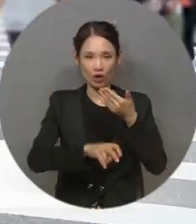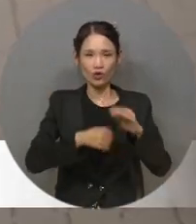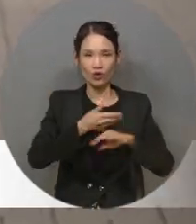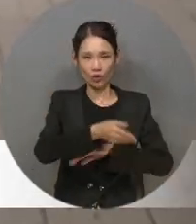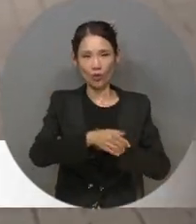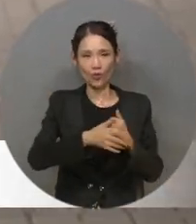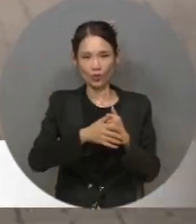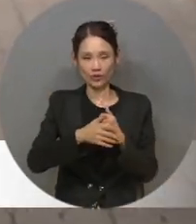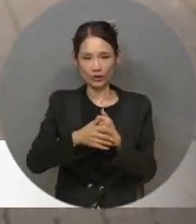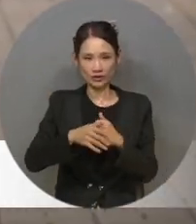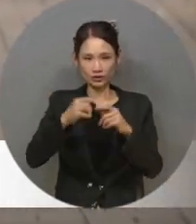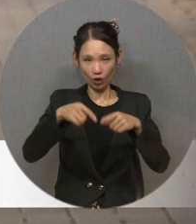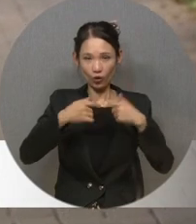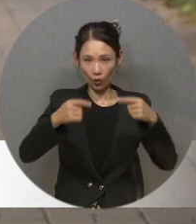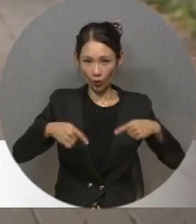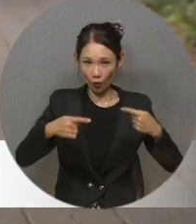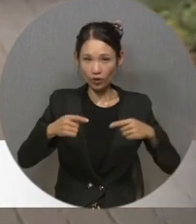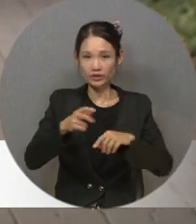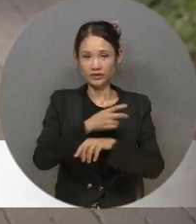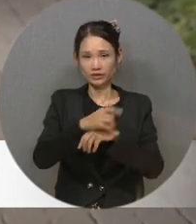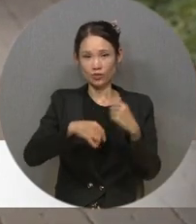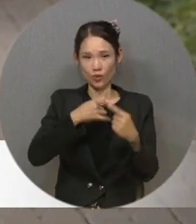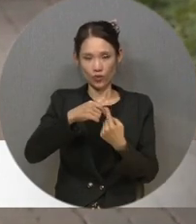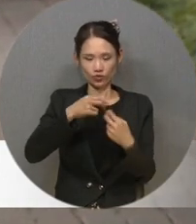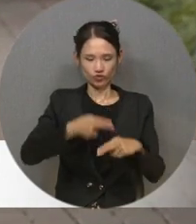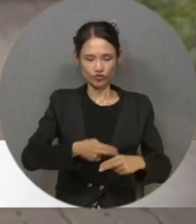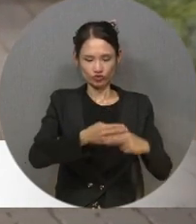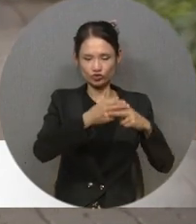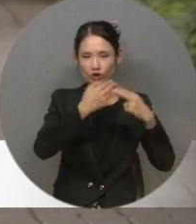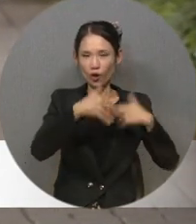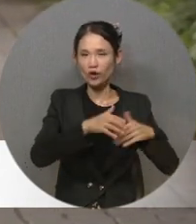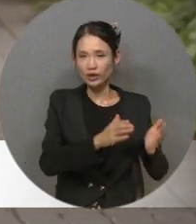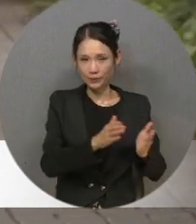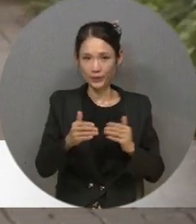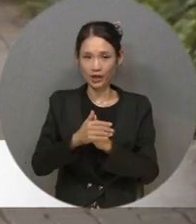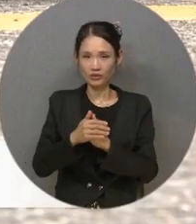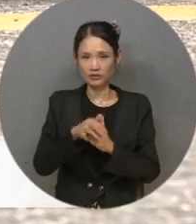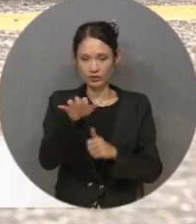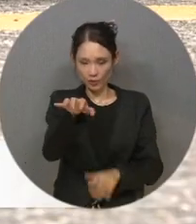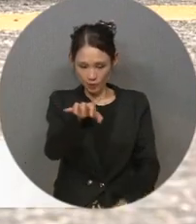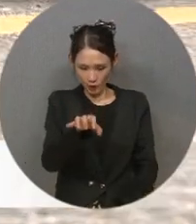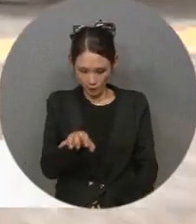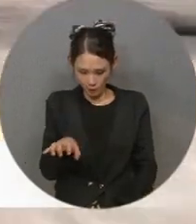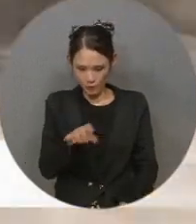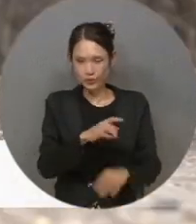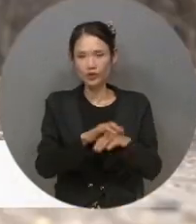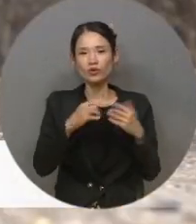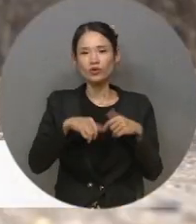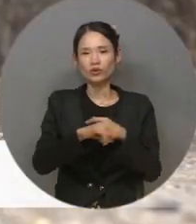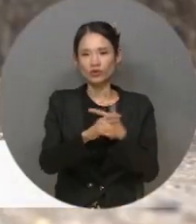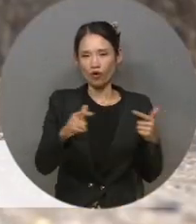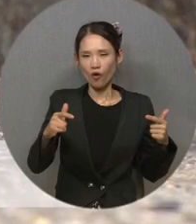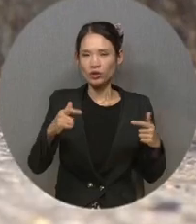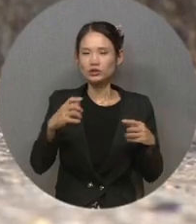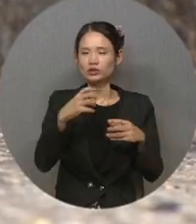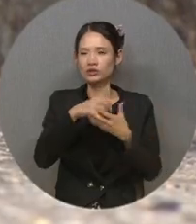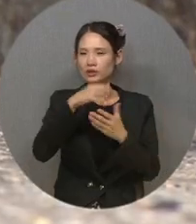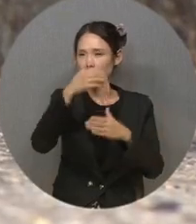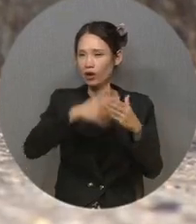의무와 전동휠체어 고속충전기 마련, 점자블록 설치 의무화와 상태 점검 등의 내용을 담았습니다.